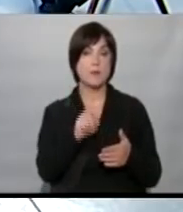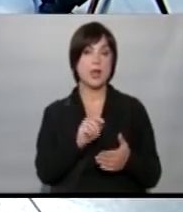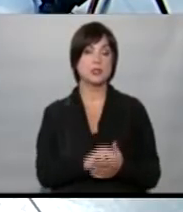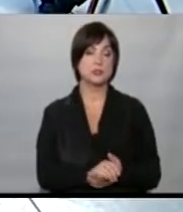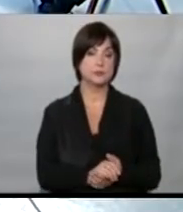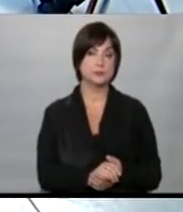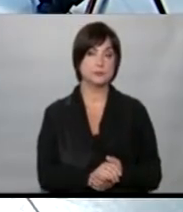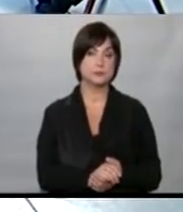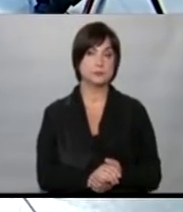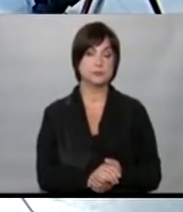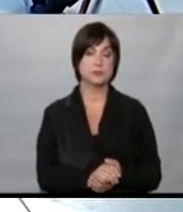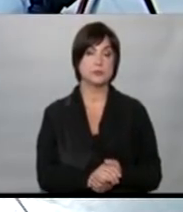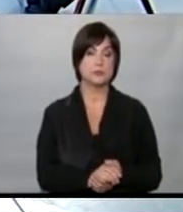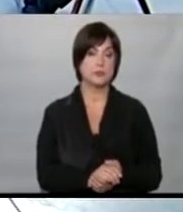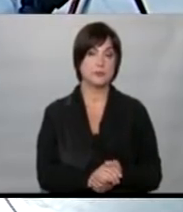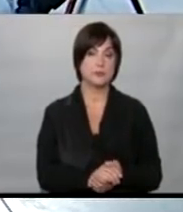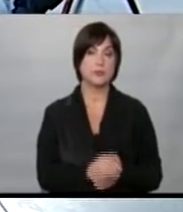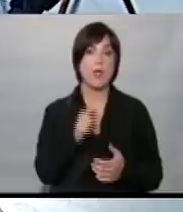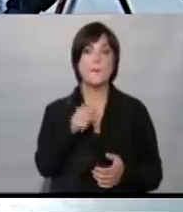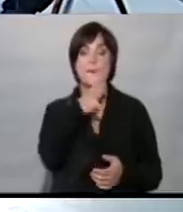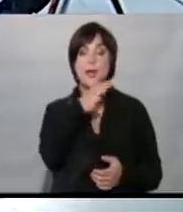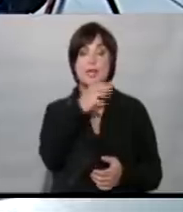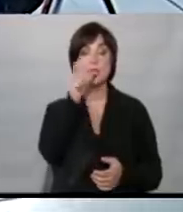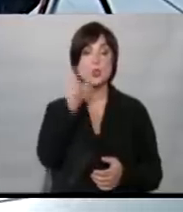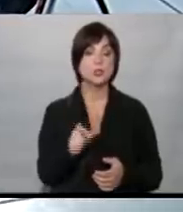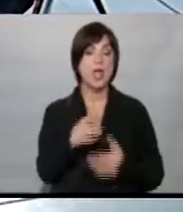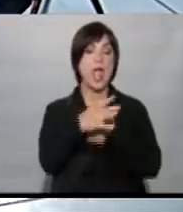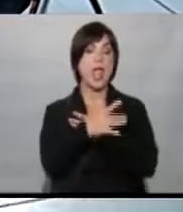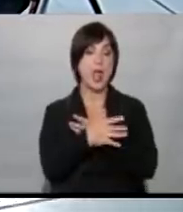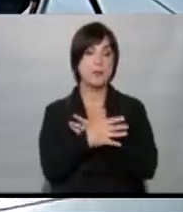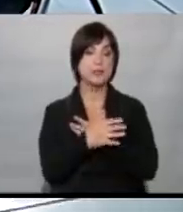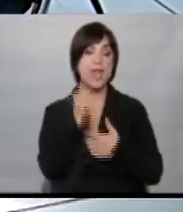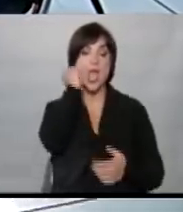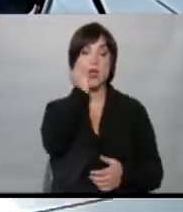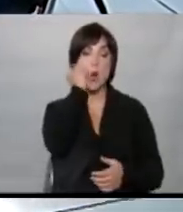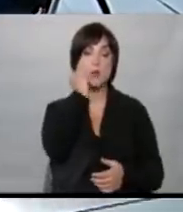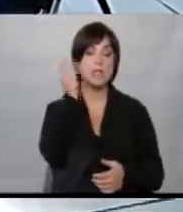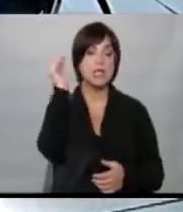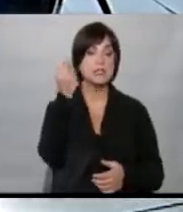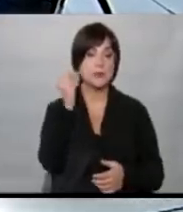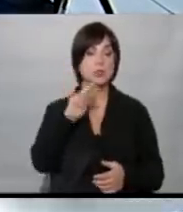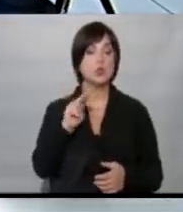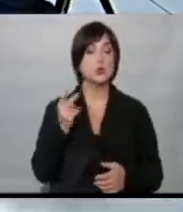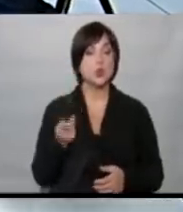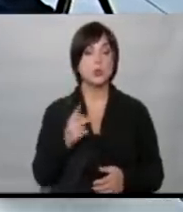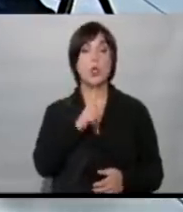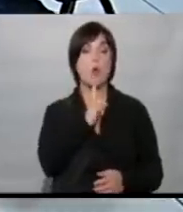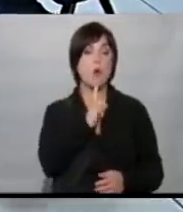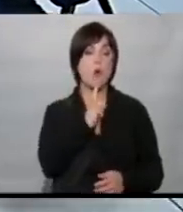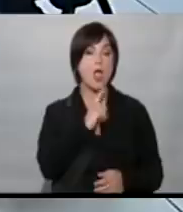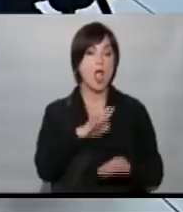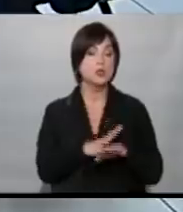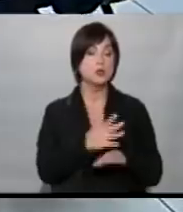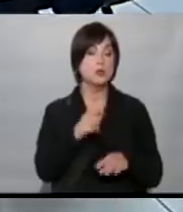пратеници. Па македонците и албанците и ромите и србите и другите кои ја